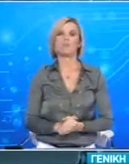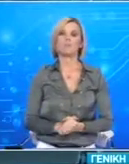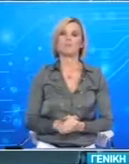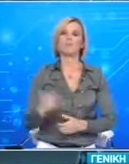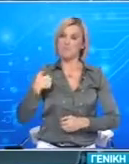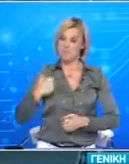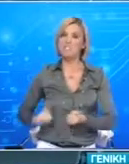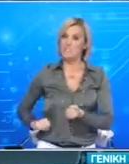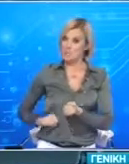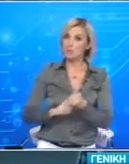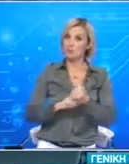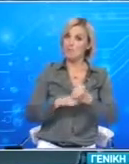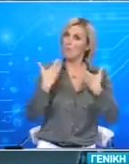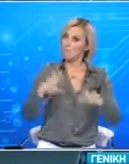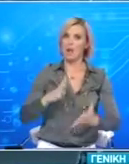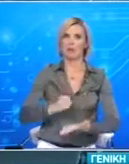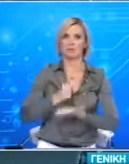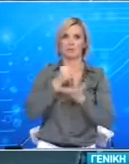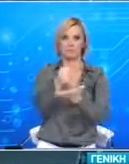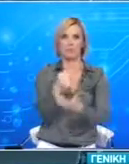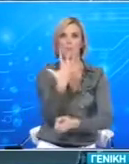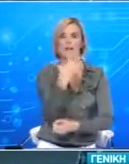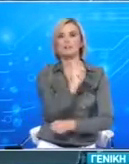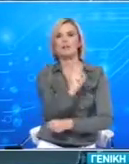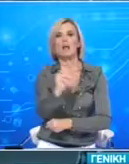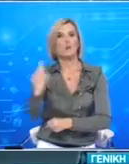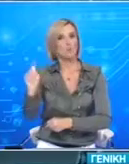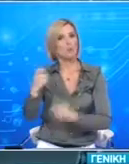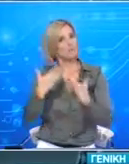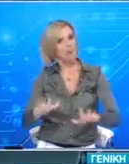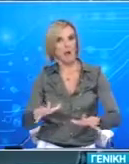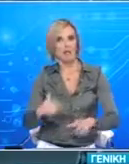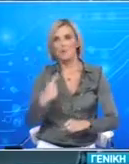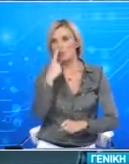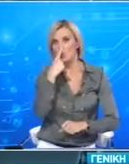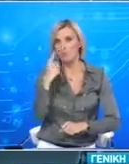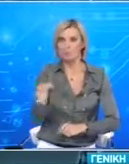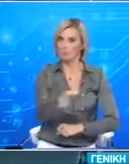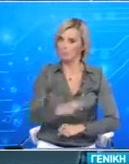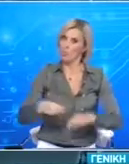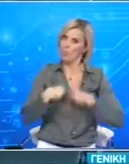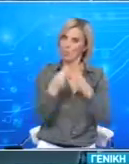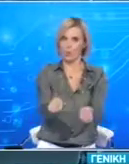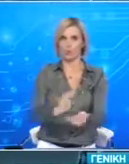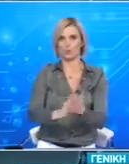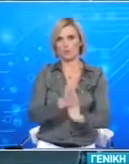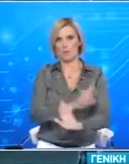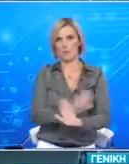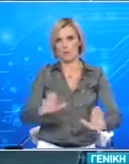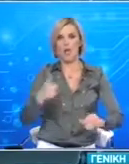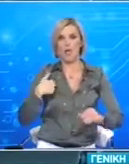στηρίξει με 5 εκατομμύρια τους δύο Δήμους της Λέσβου και θα συνεχίσουμε στην ίδια κατεύθυνση. Να σημειώσω ότι είμαστε σε διαρκή